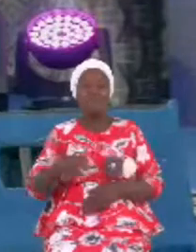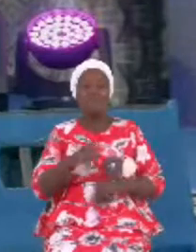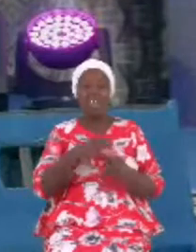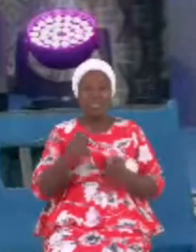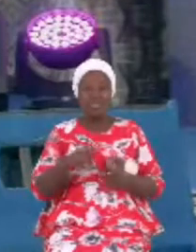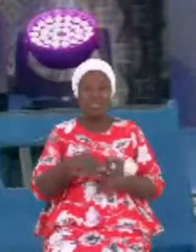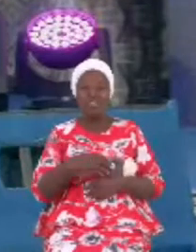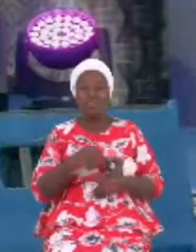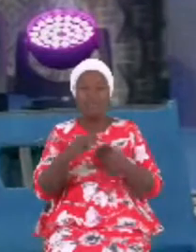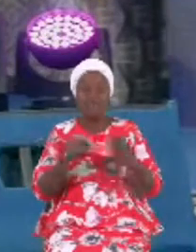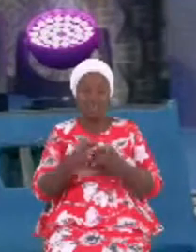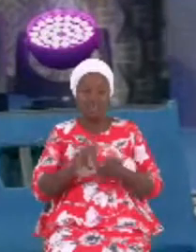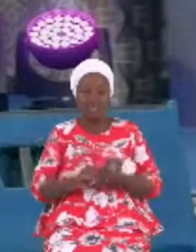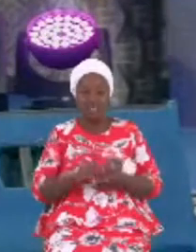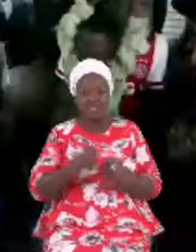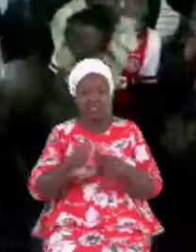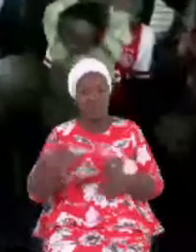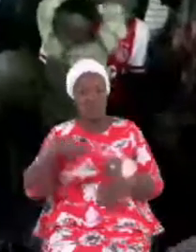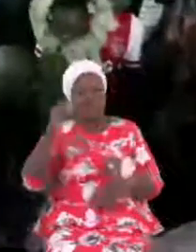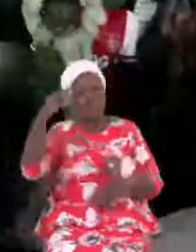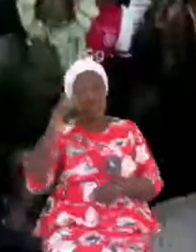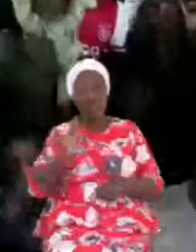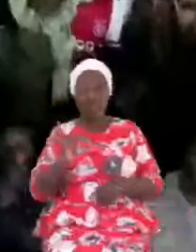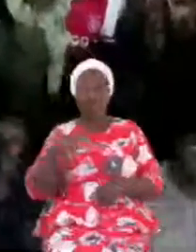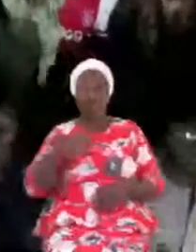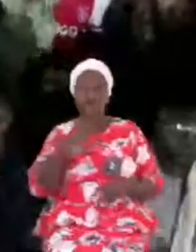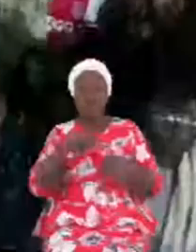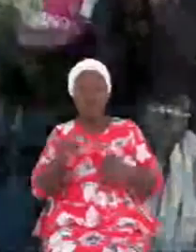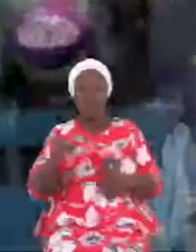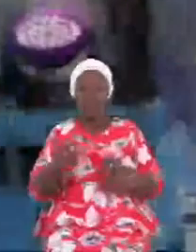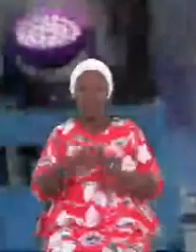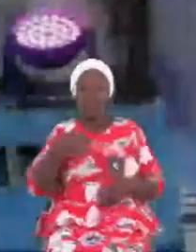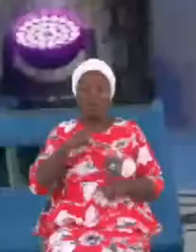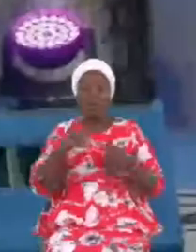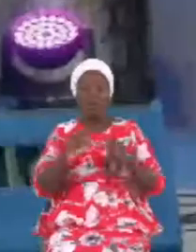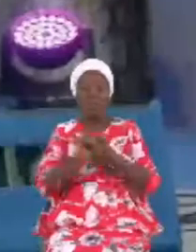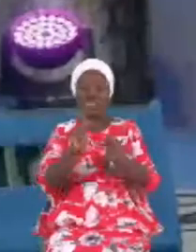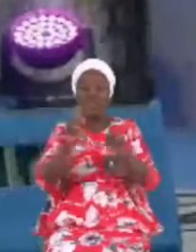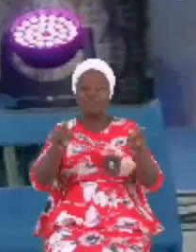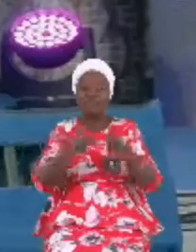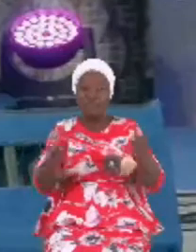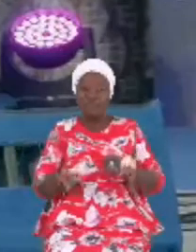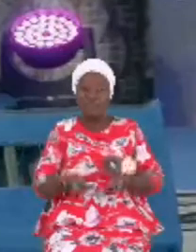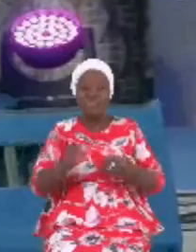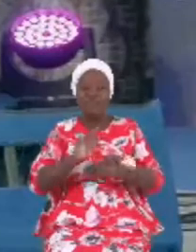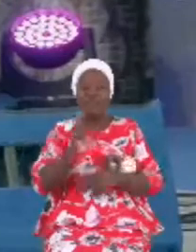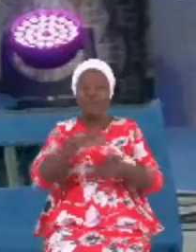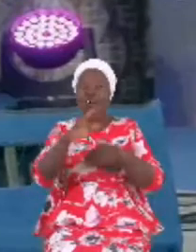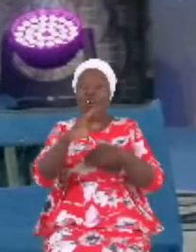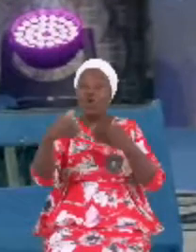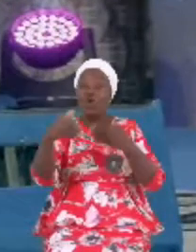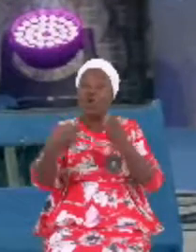la communion, et nous pensons là où nous allons. Nous allons à ce lieu où tous